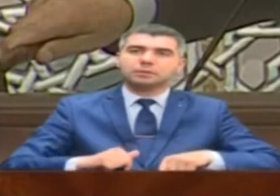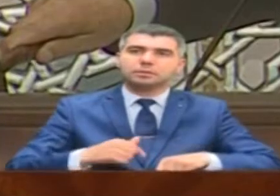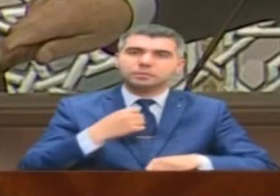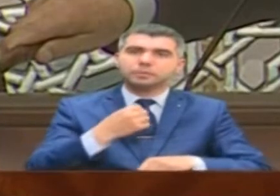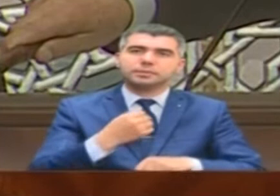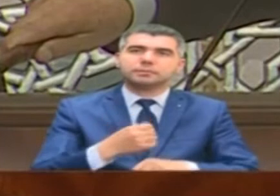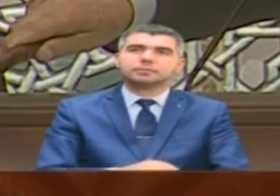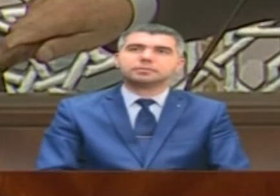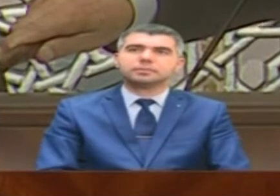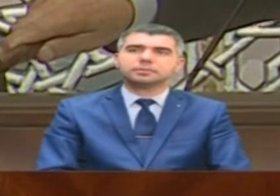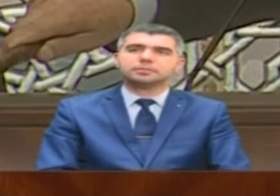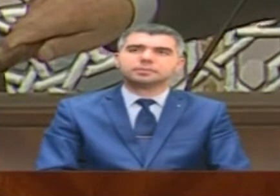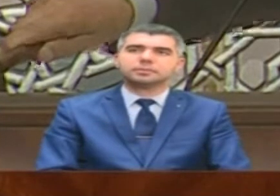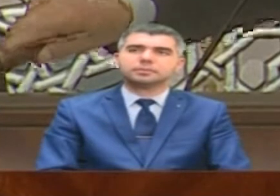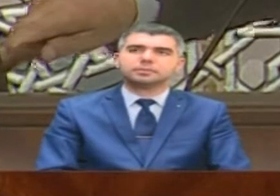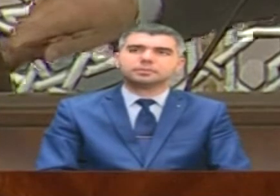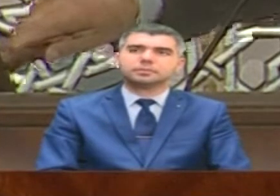فضلكم